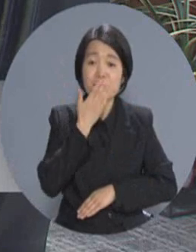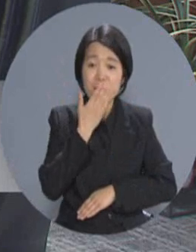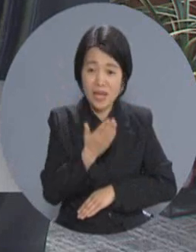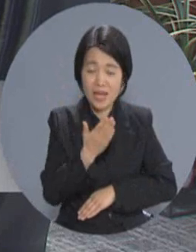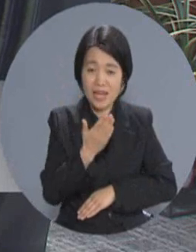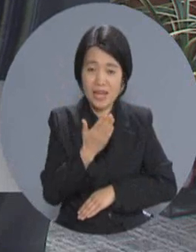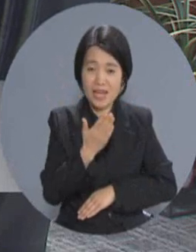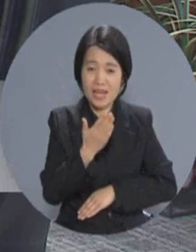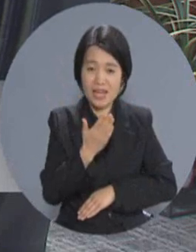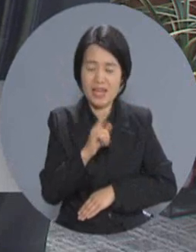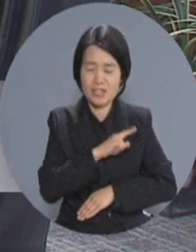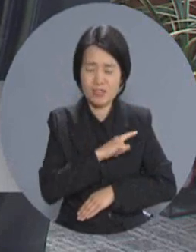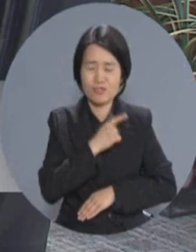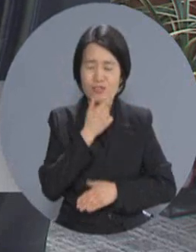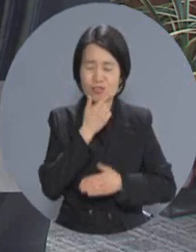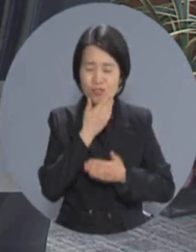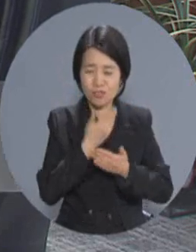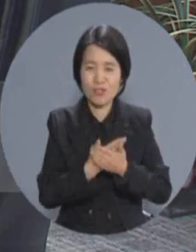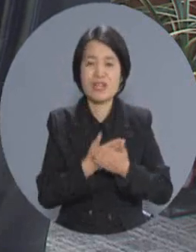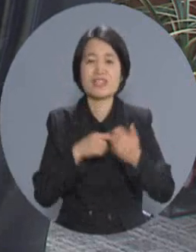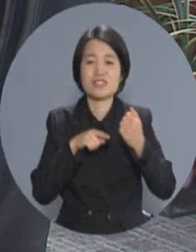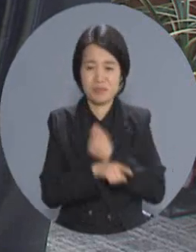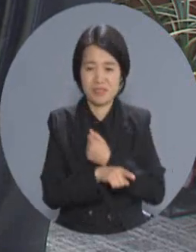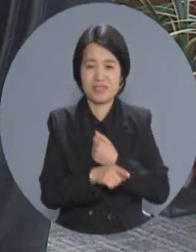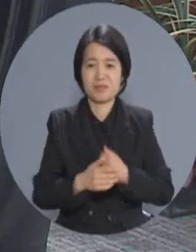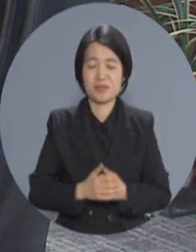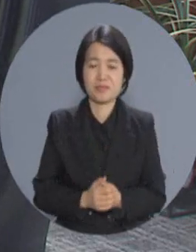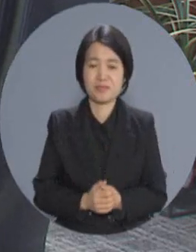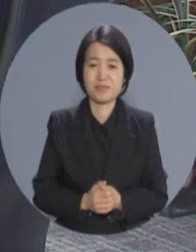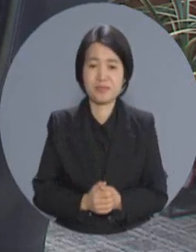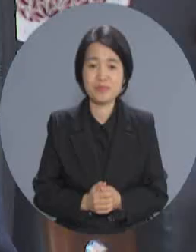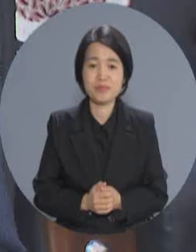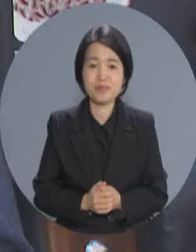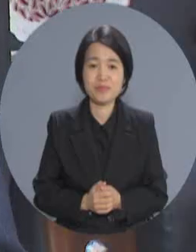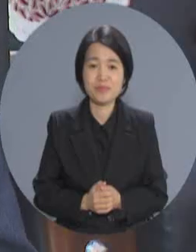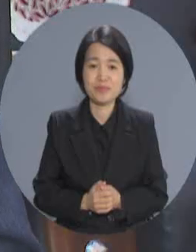이게 저는 아주 큰 의미라고 볼 수가 있습니다